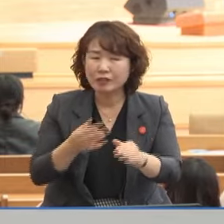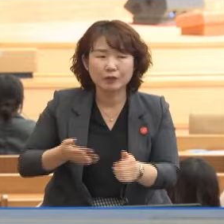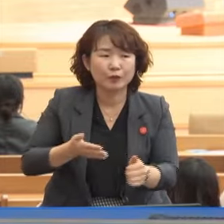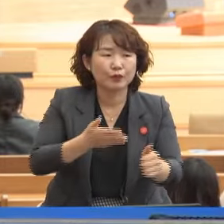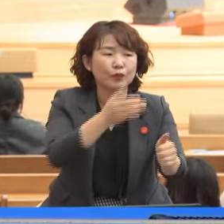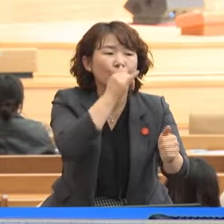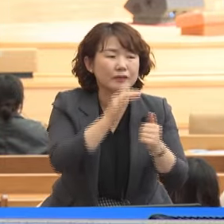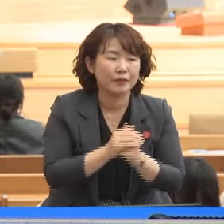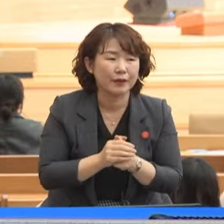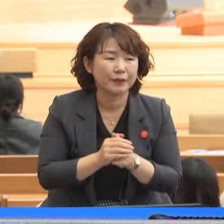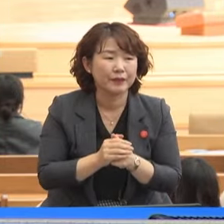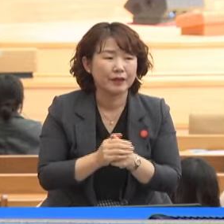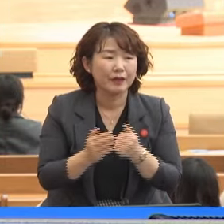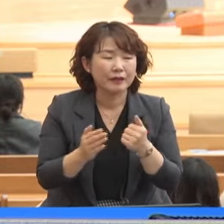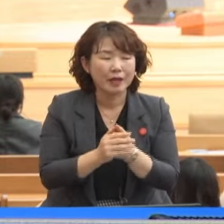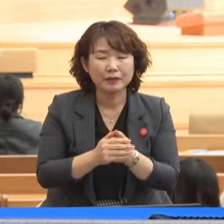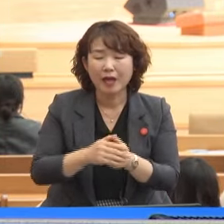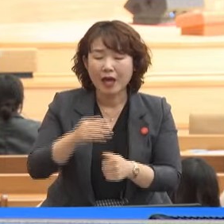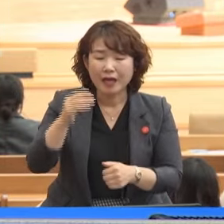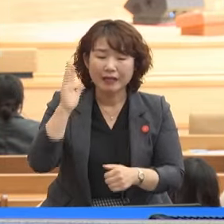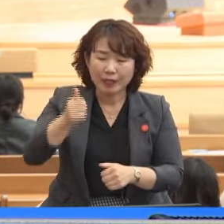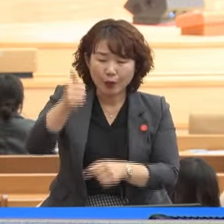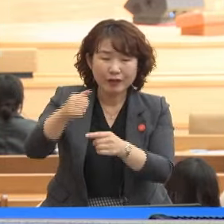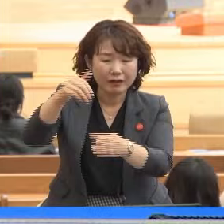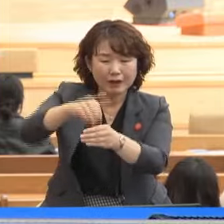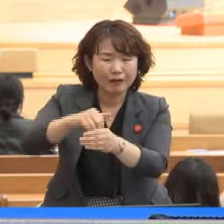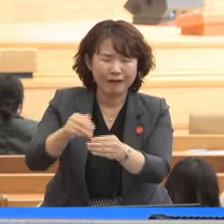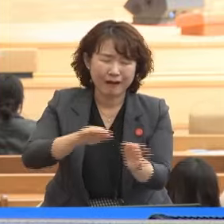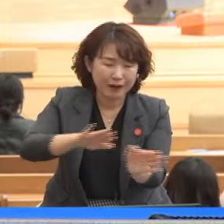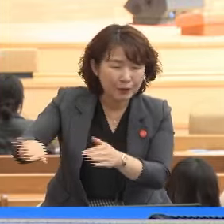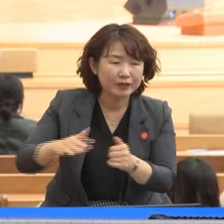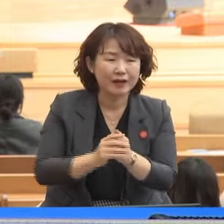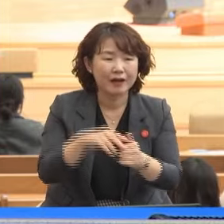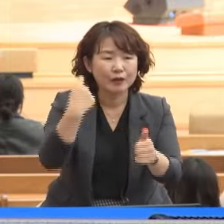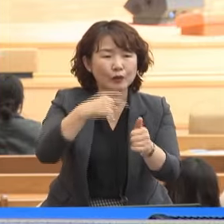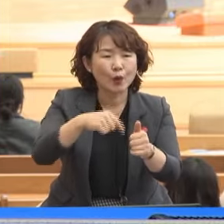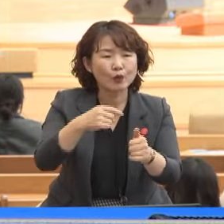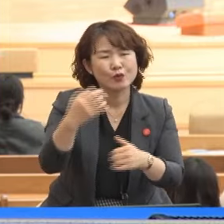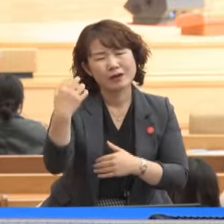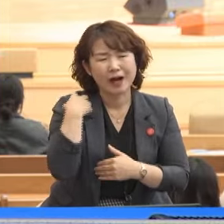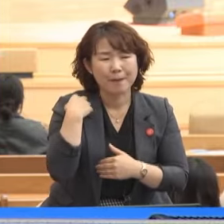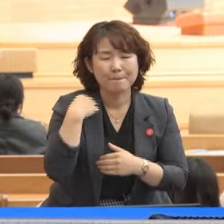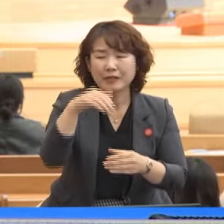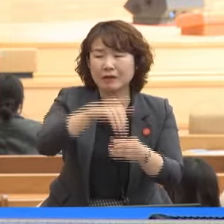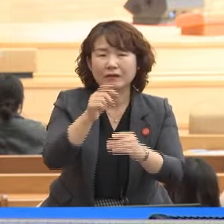대통령 선거보다 교육감 선거에 더 정신 차려야 돼.